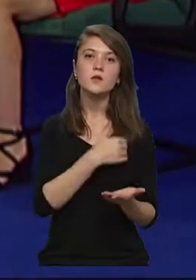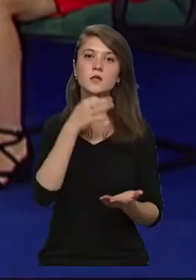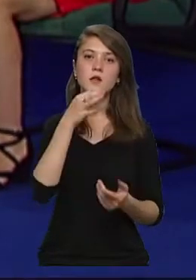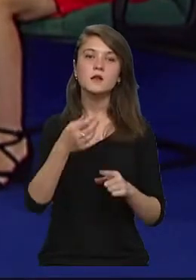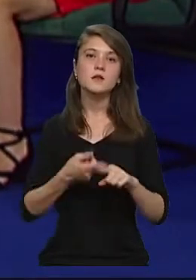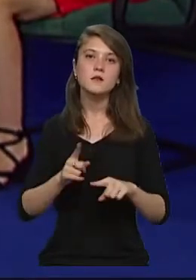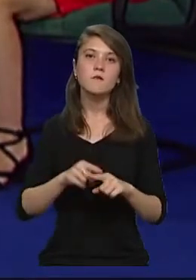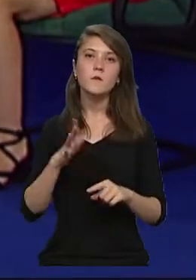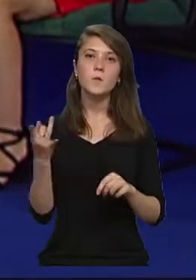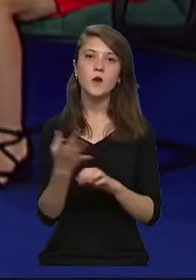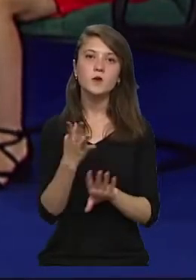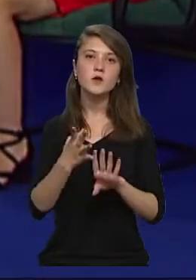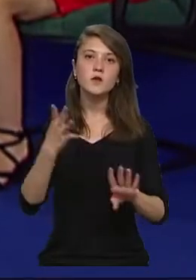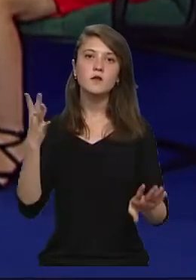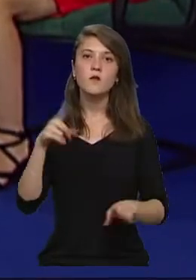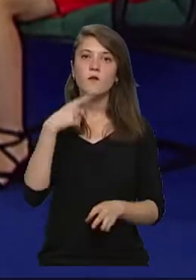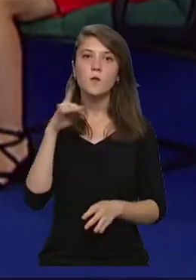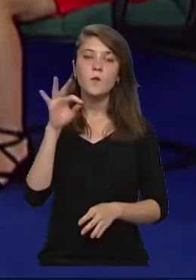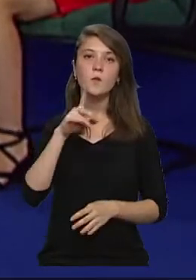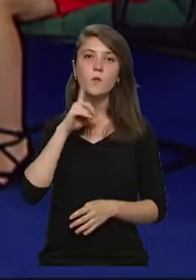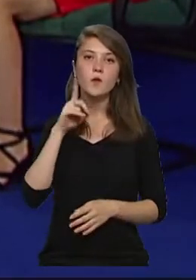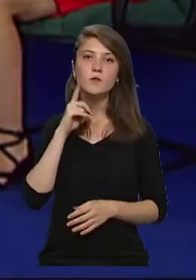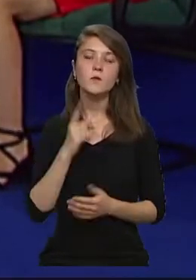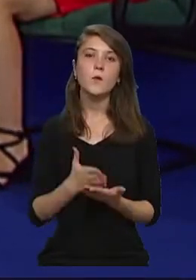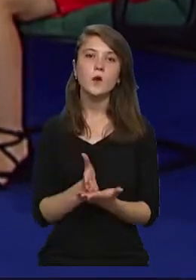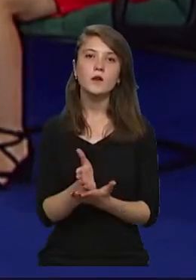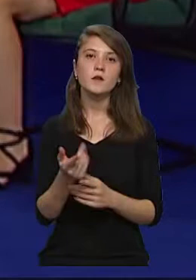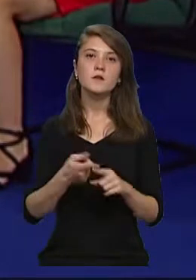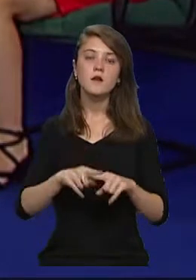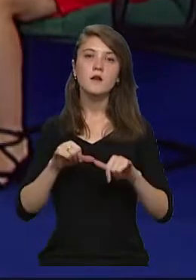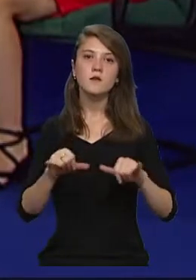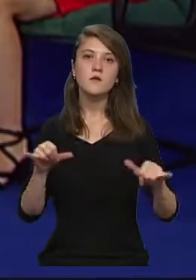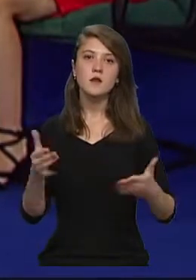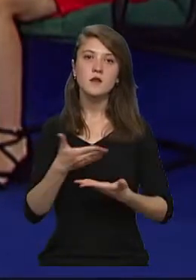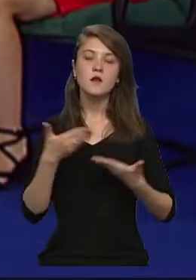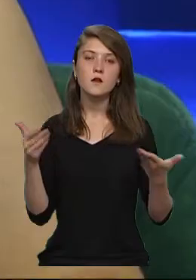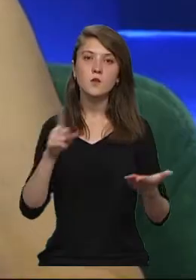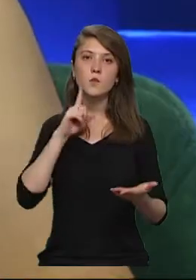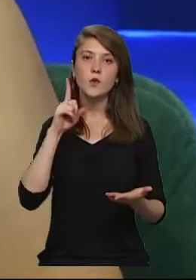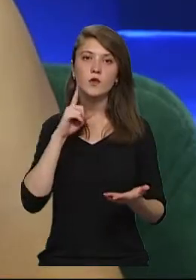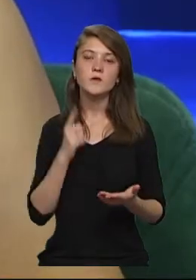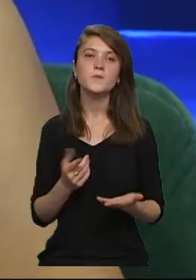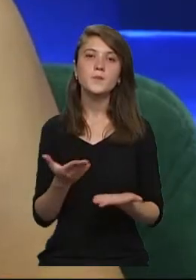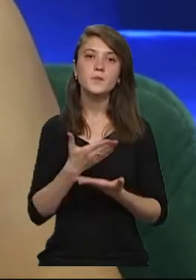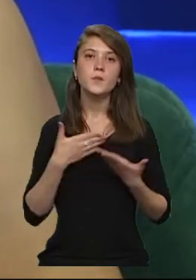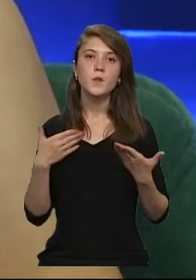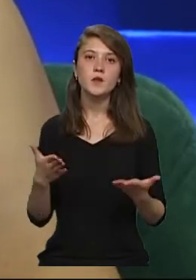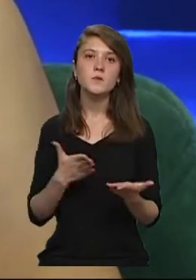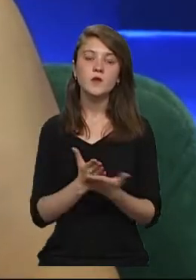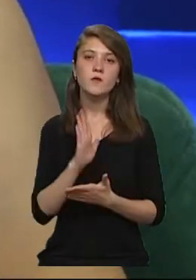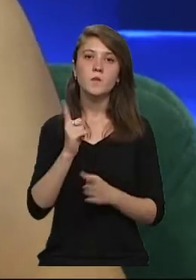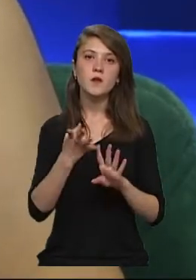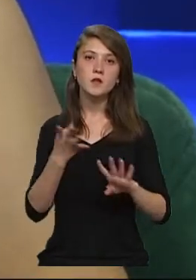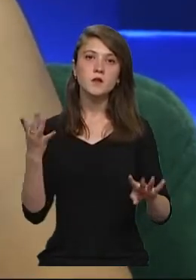це в першу чергу, якщо ми говоримо про молодіжну політику, це сьогодні розвиток нашої молоді. Ми сприяємо в першу